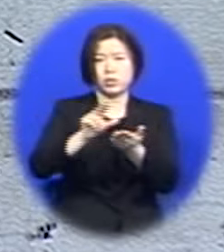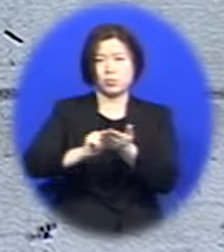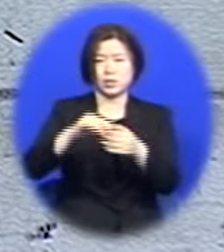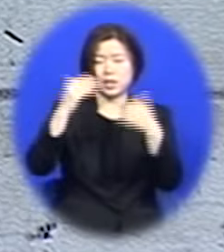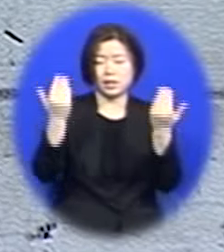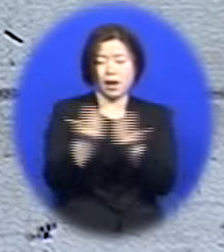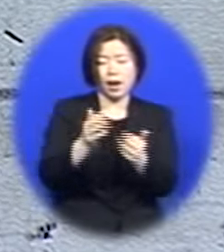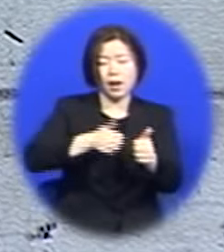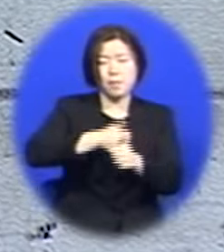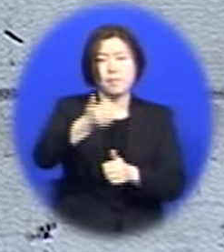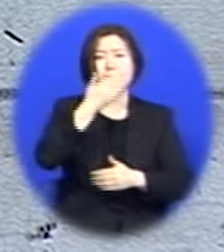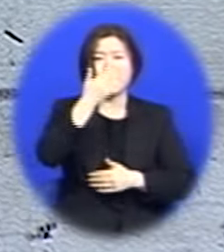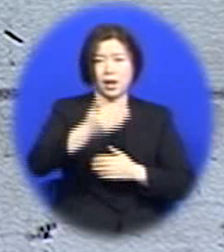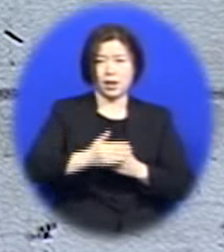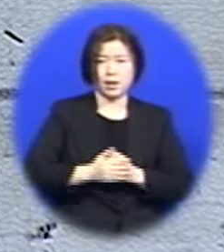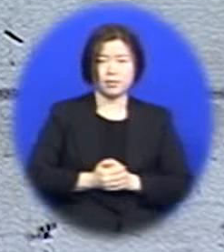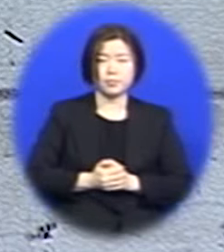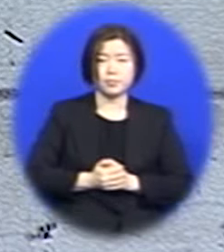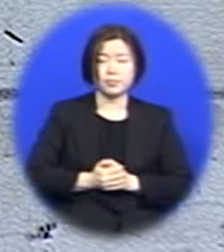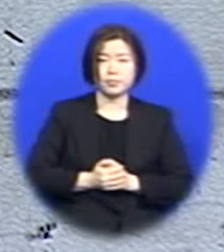수 있었던 거예요.